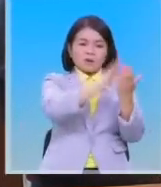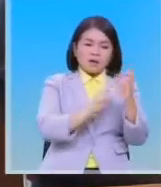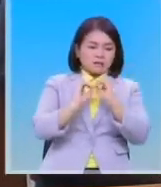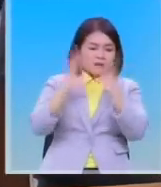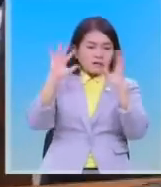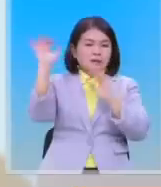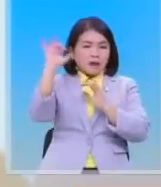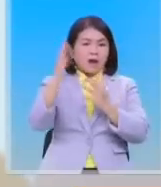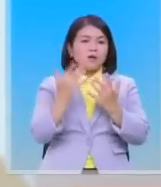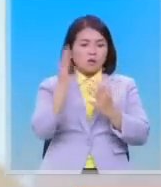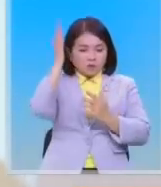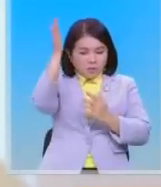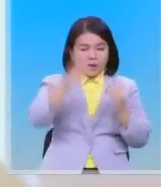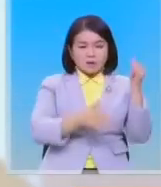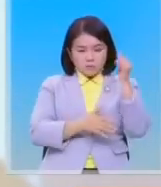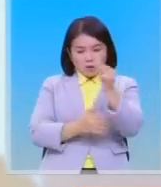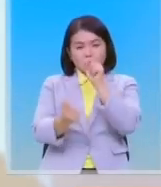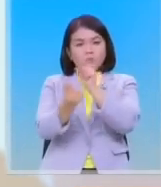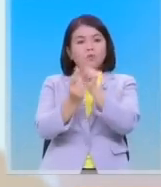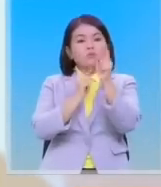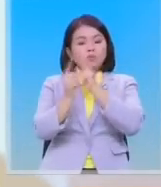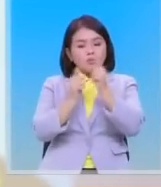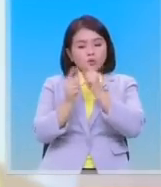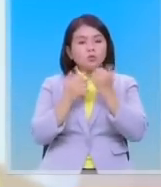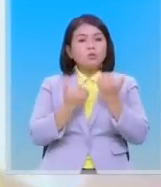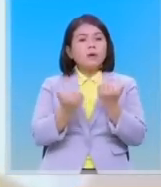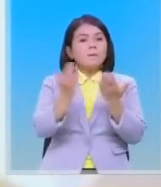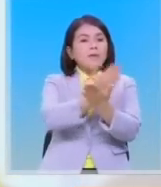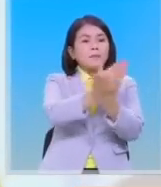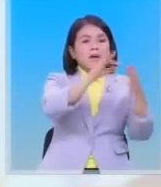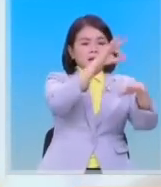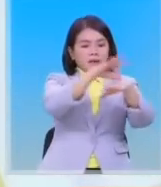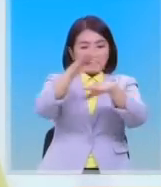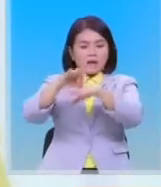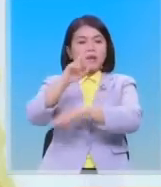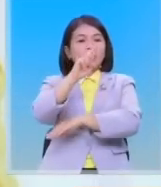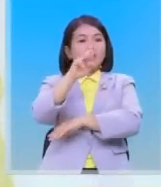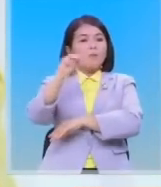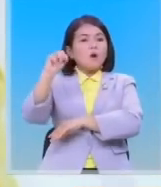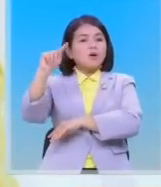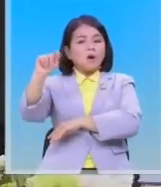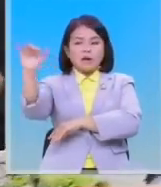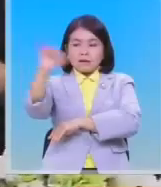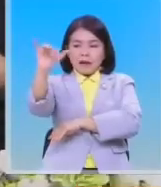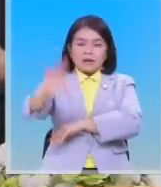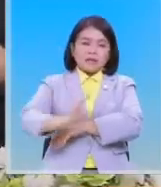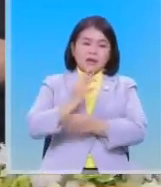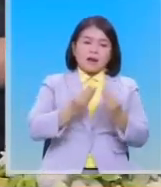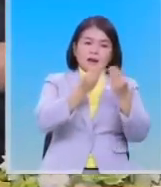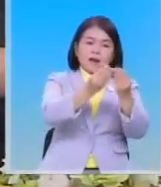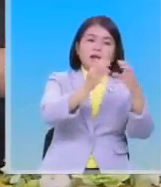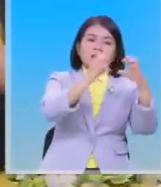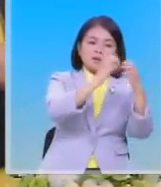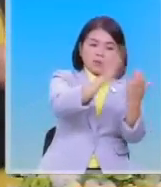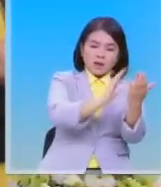หน้าพูดคุยอย่างเป็นทางการโดยยังไม่มีการจัดสรรโควต้ารัฐมนตรีเพราะว่าต้องให้เกียรติทั้งสองพรรคนะคะโดยเชื่อว่าน่